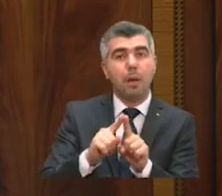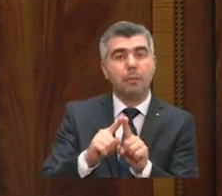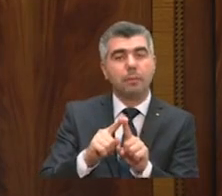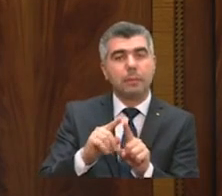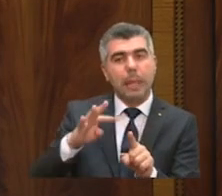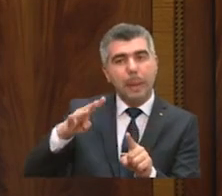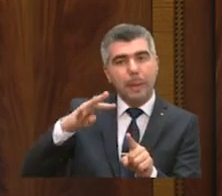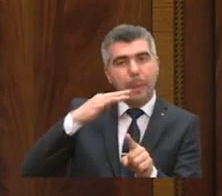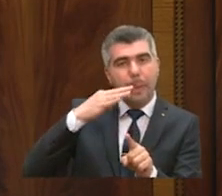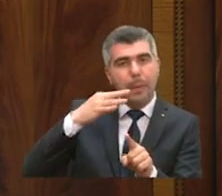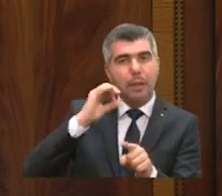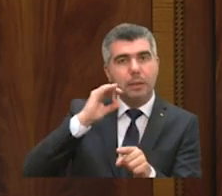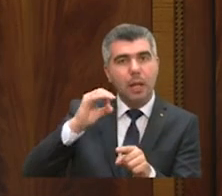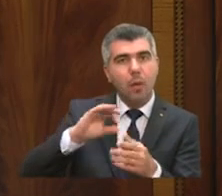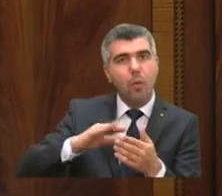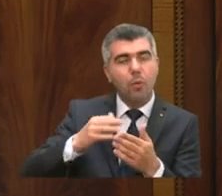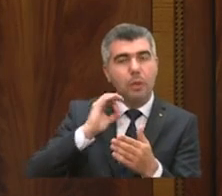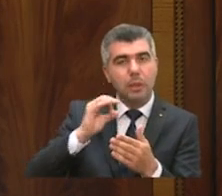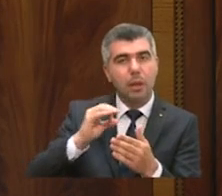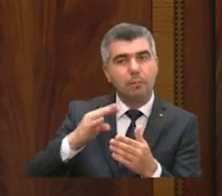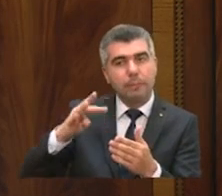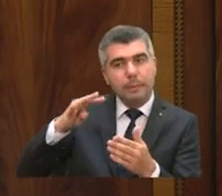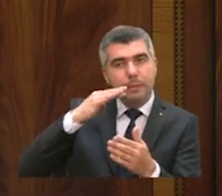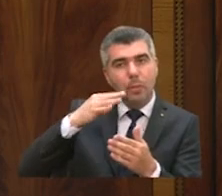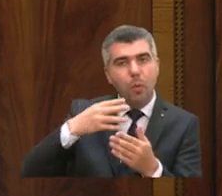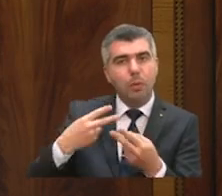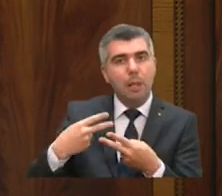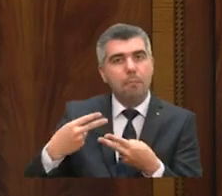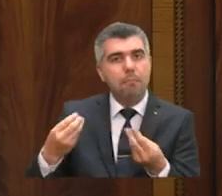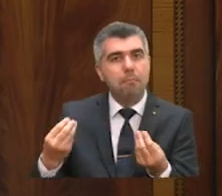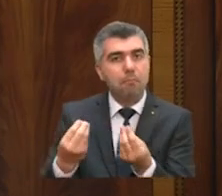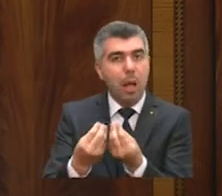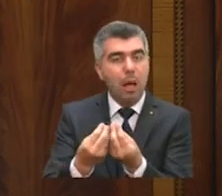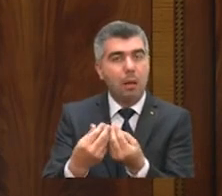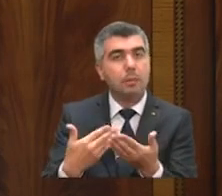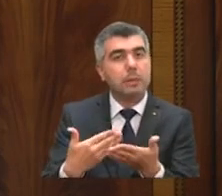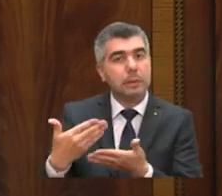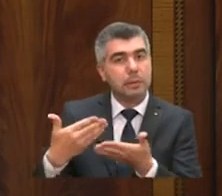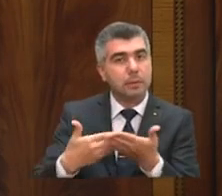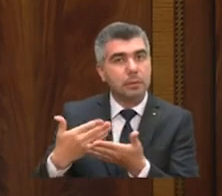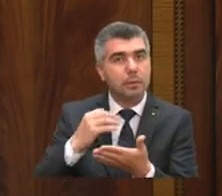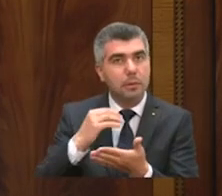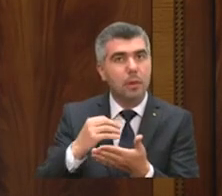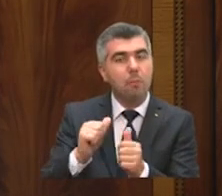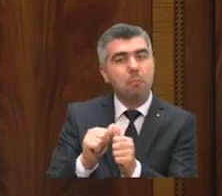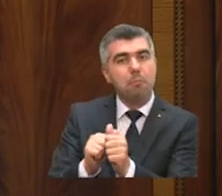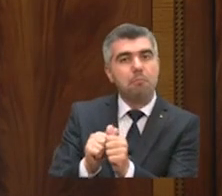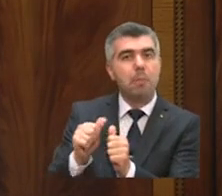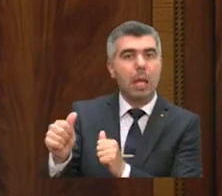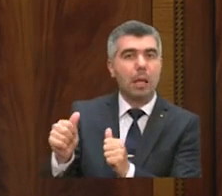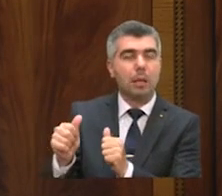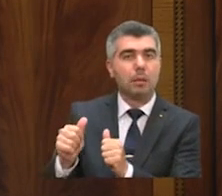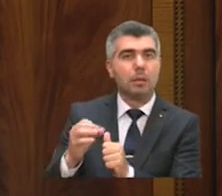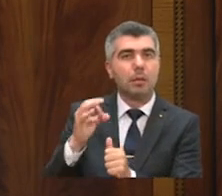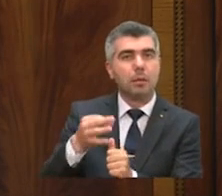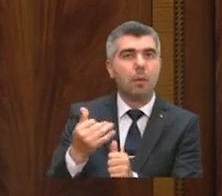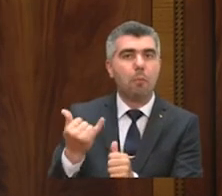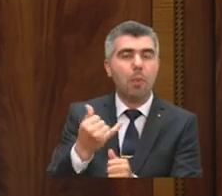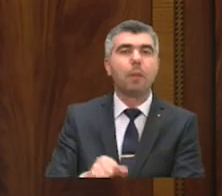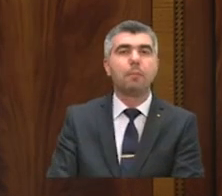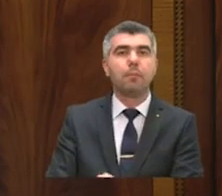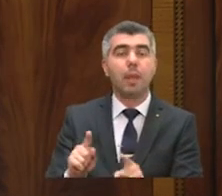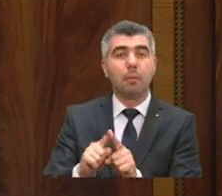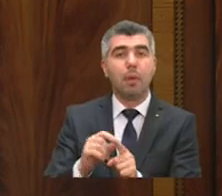ولا داك لي كتلات ديال الفم وكيقيسوا ناس واحد اخرين. اذا هذا خصنا نكون عندنا واحد الحيطه والحذر من هاد الامراض. واش كاين شي